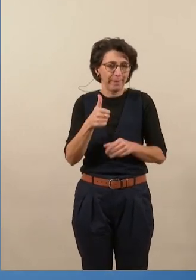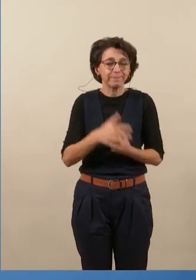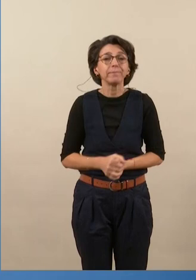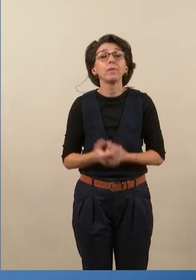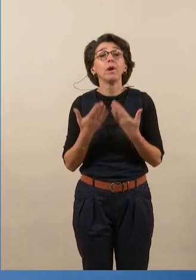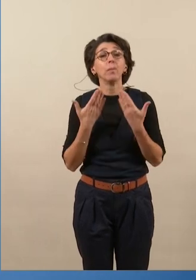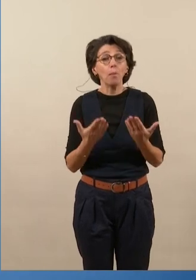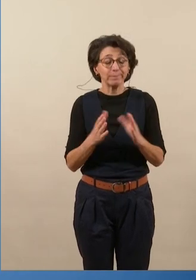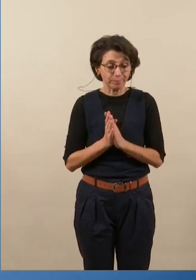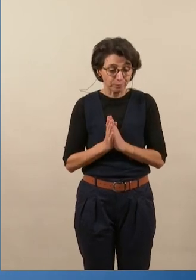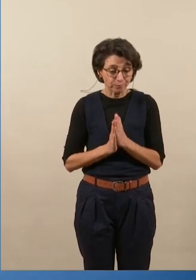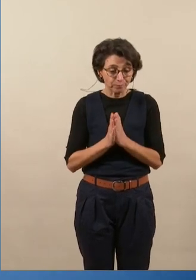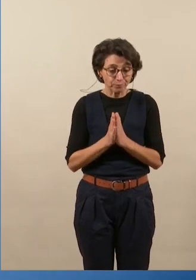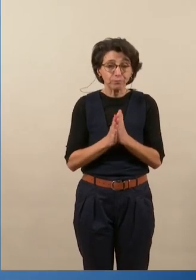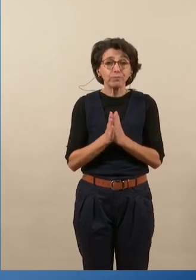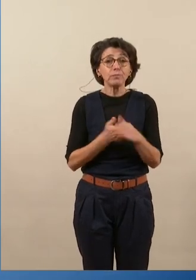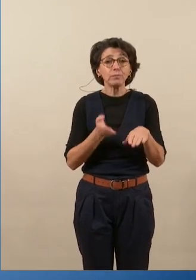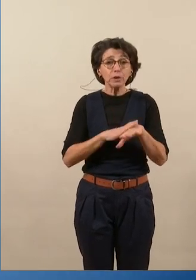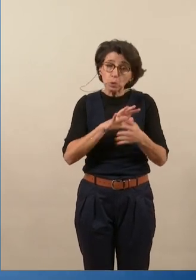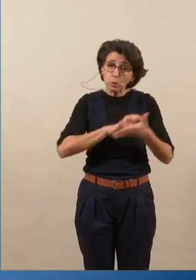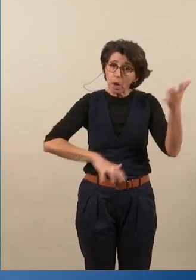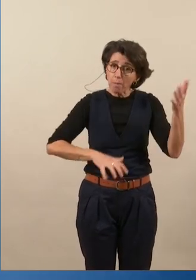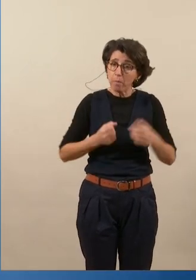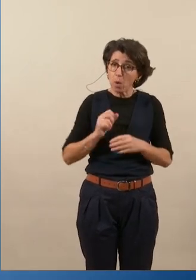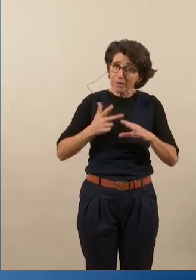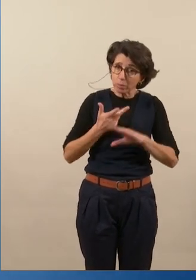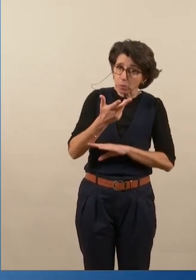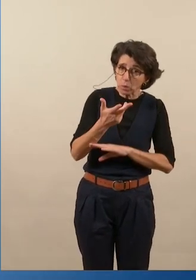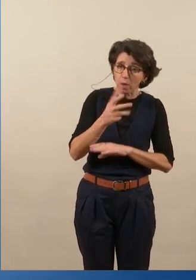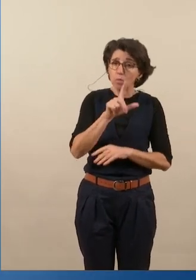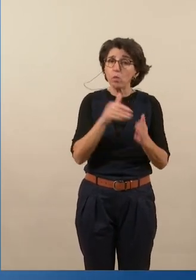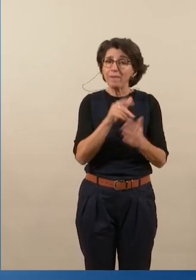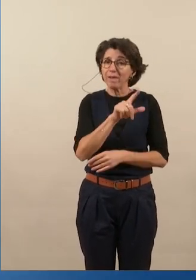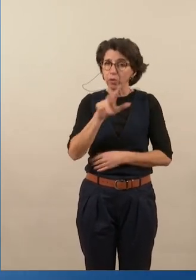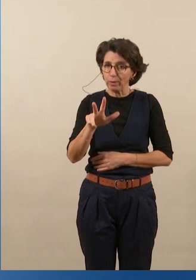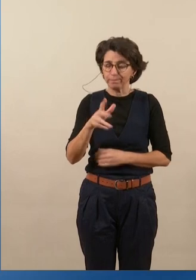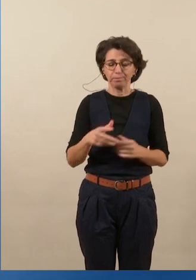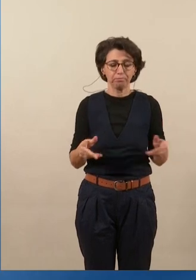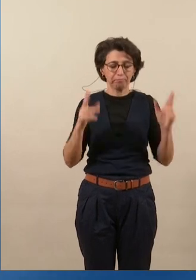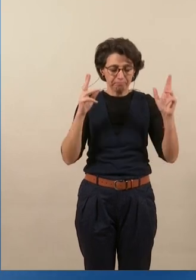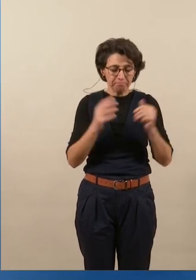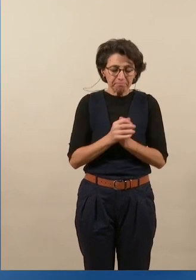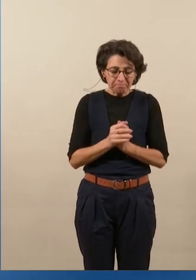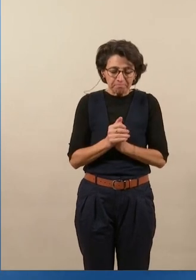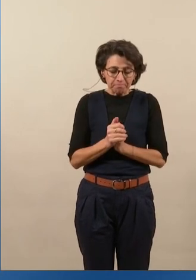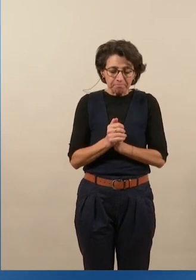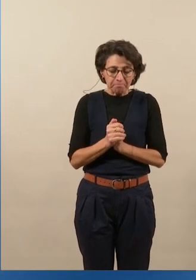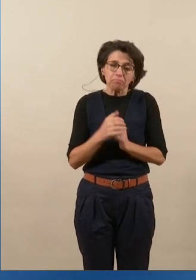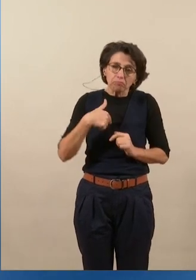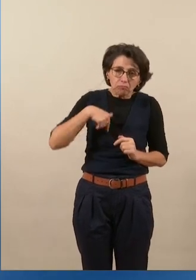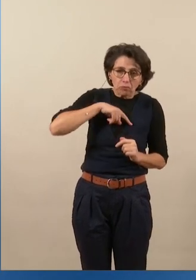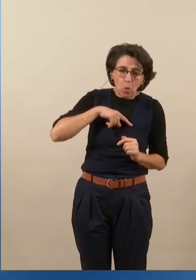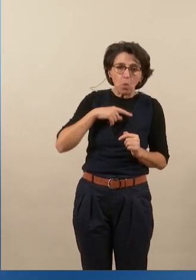concernant le rapport développement durable 2023 vous savez nous on a une espèce de petite un petit fil